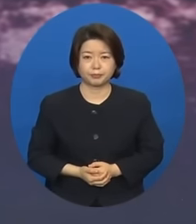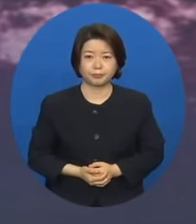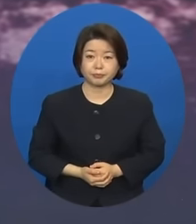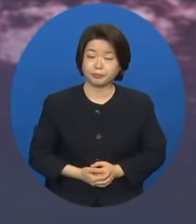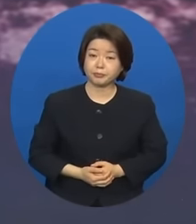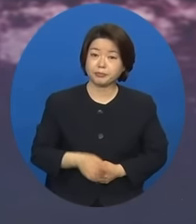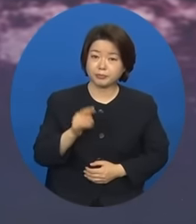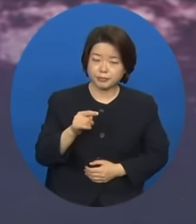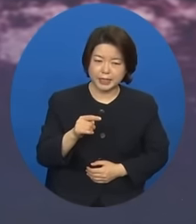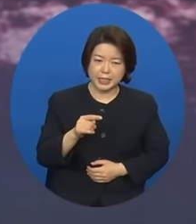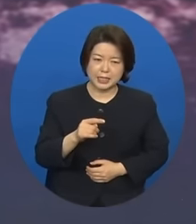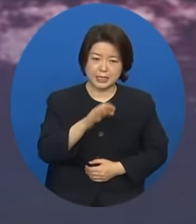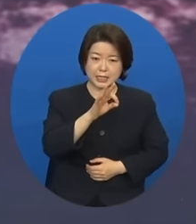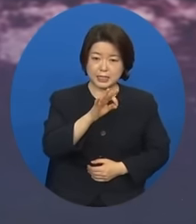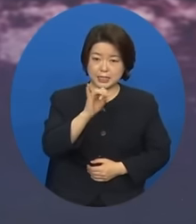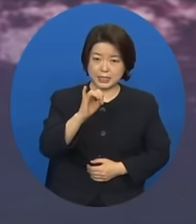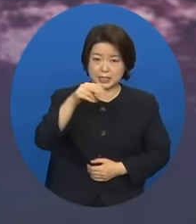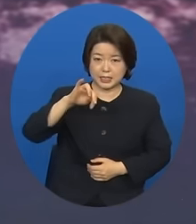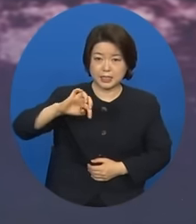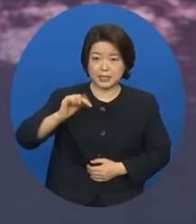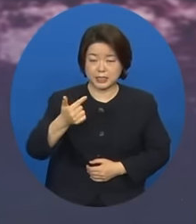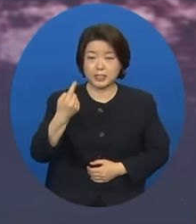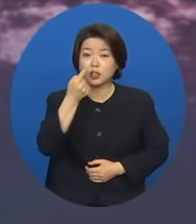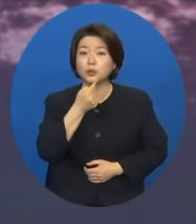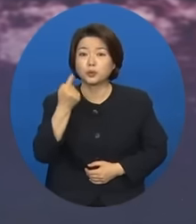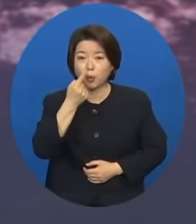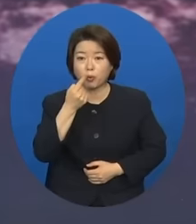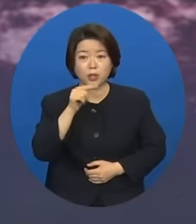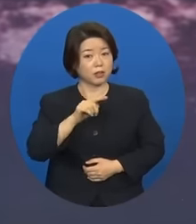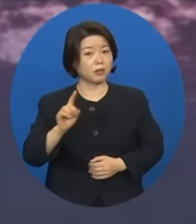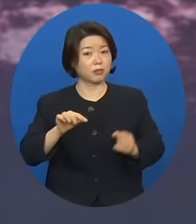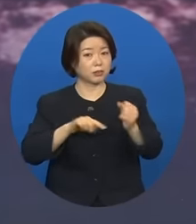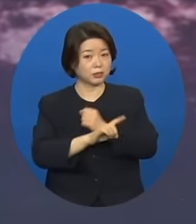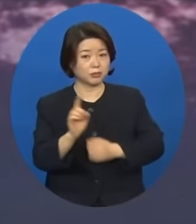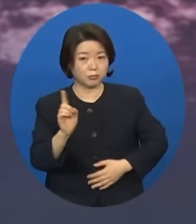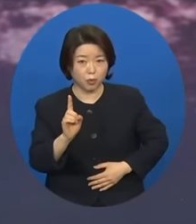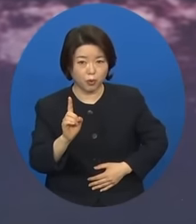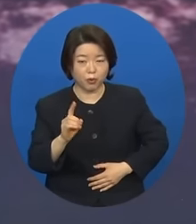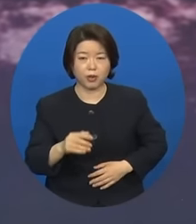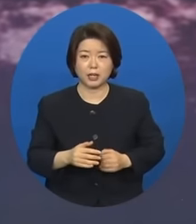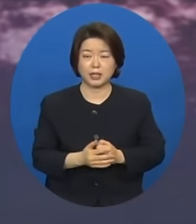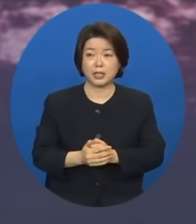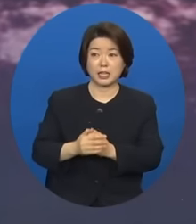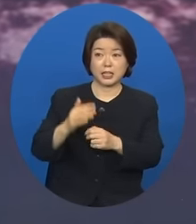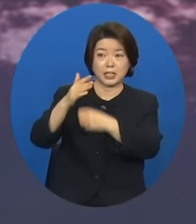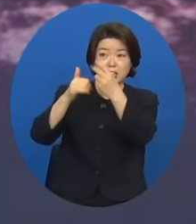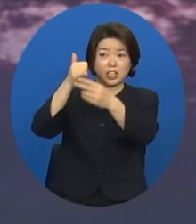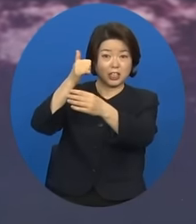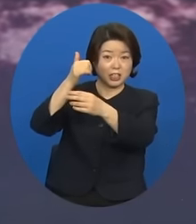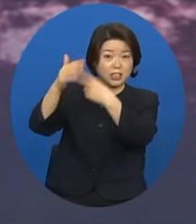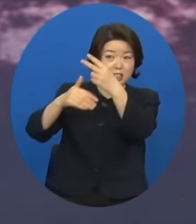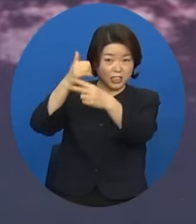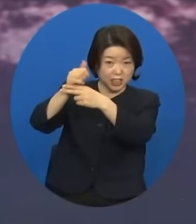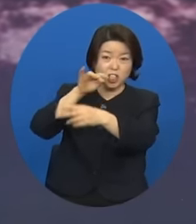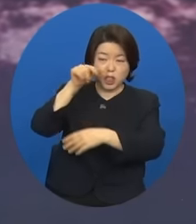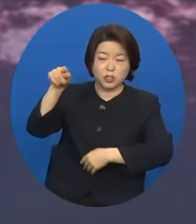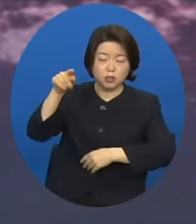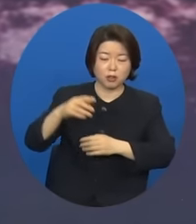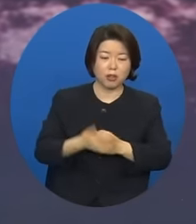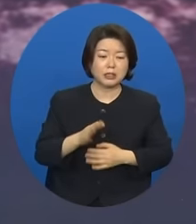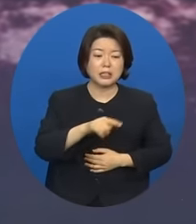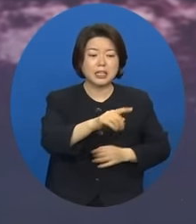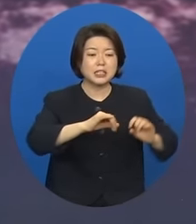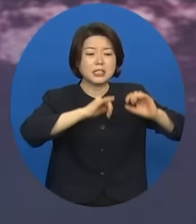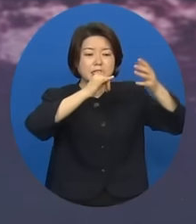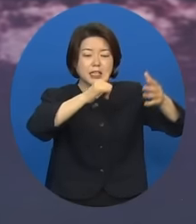하는데요 이신론이라는 개념입니다 어떤 개념이 냐면 이런 거예요 신은 있는데 신은이 세상에 관여하지